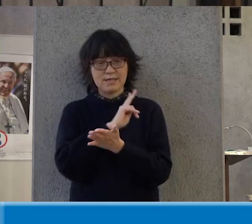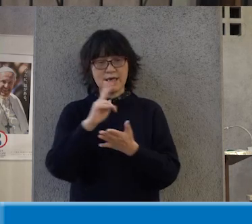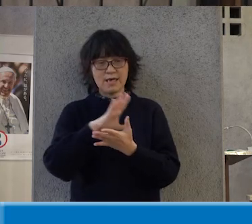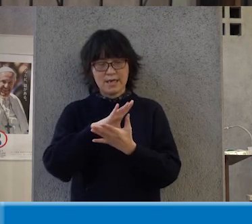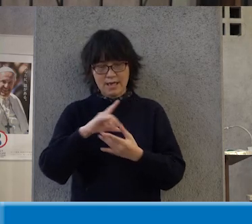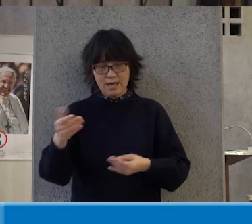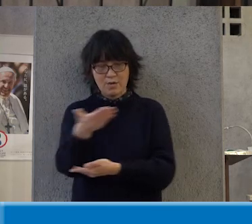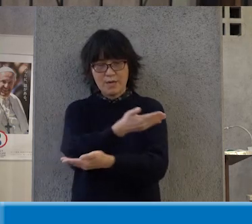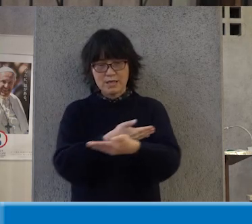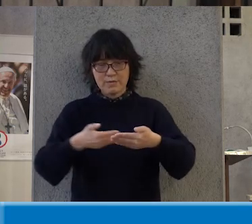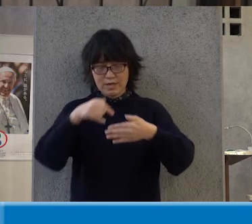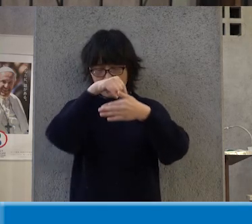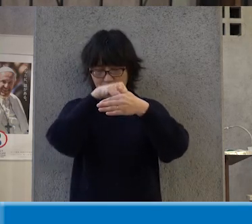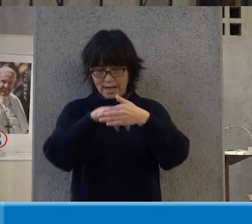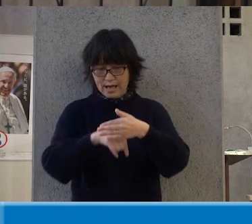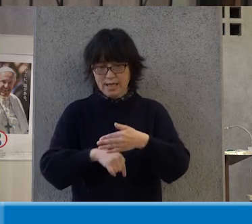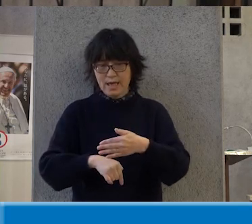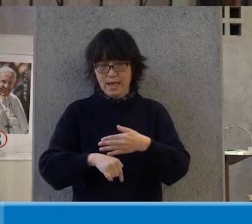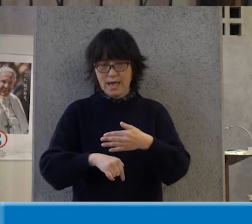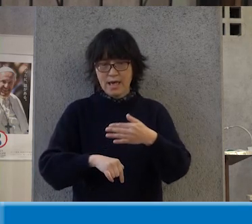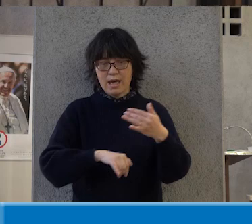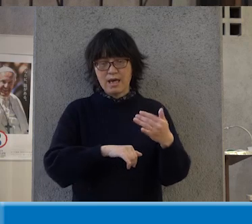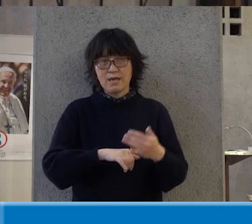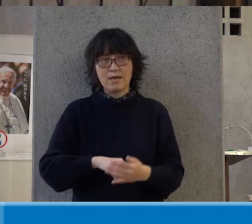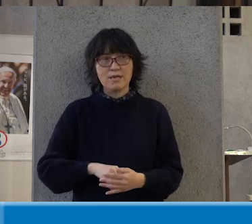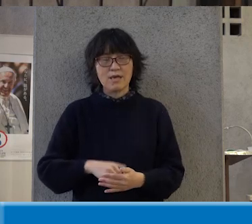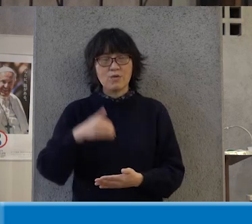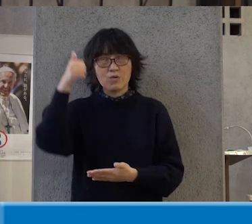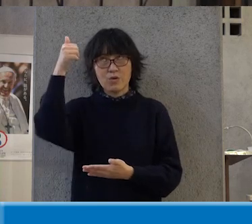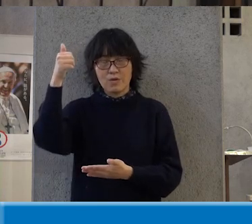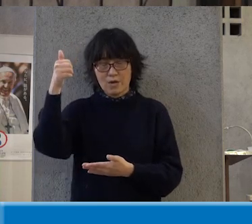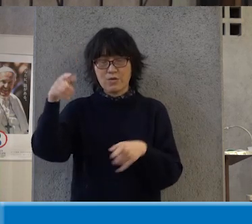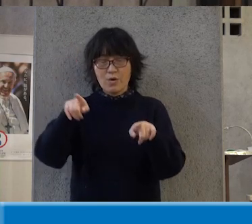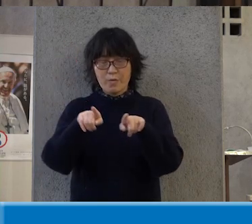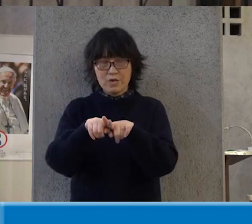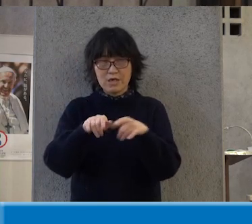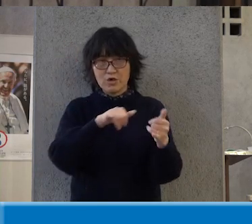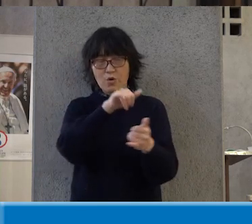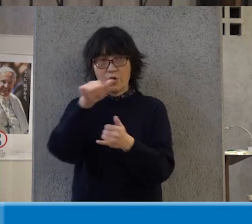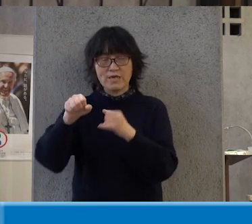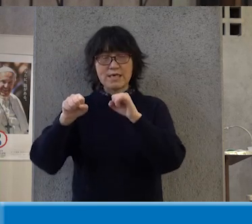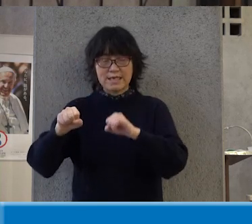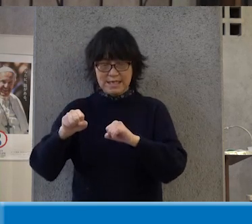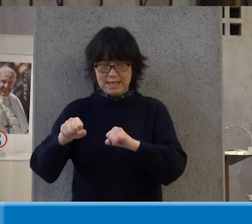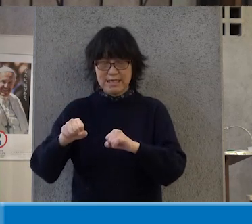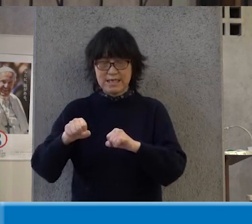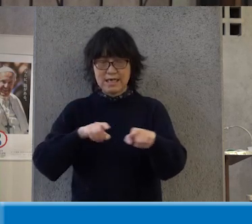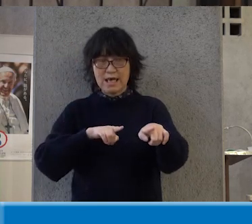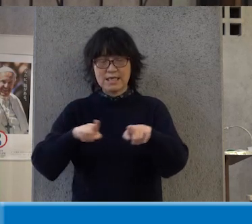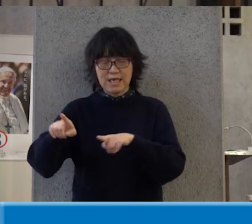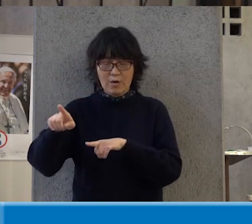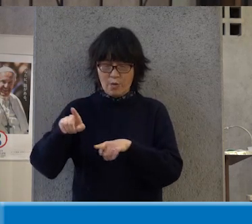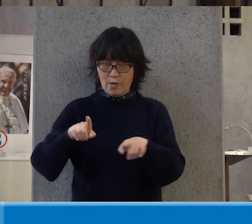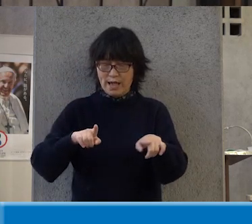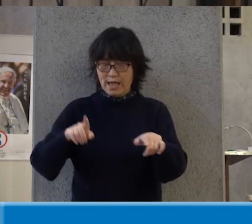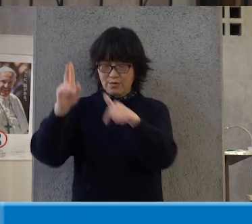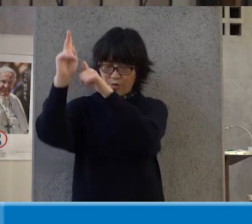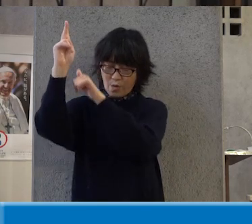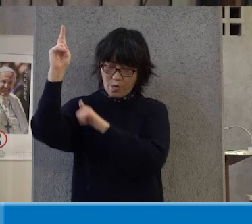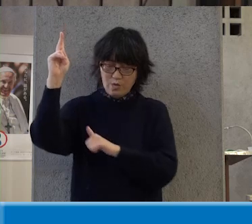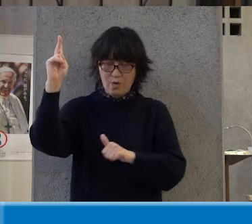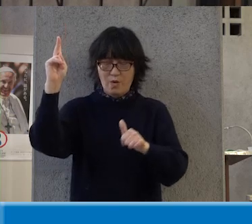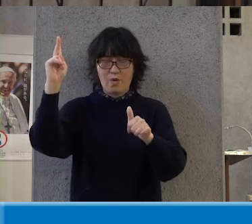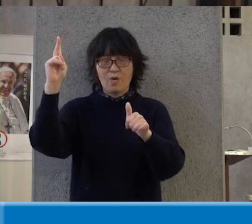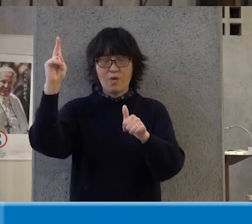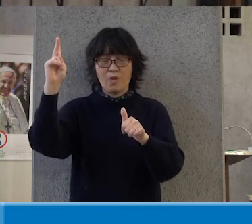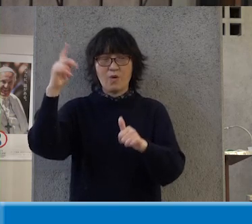聖霊の交わりの中であなたと共に世々に生き支配しておられる